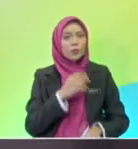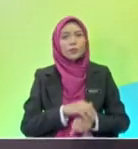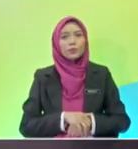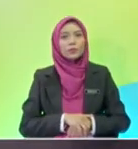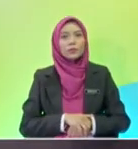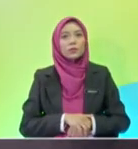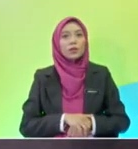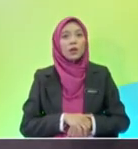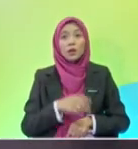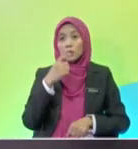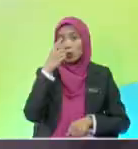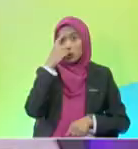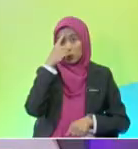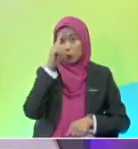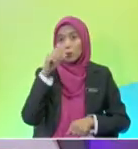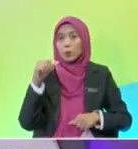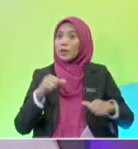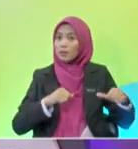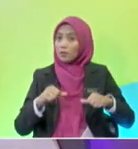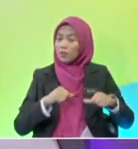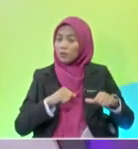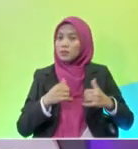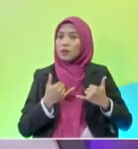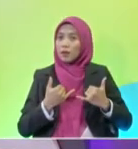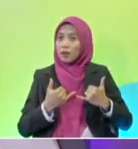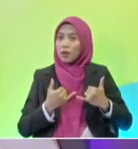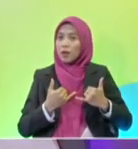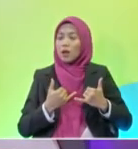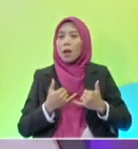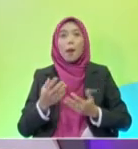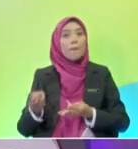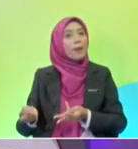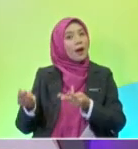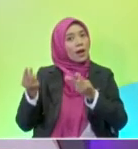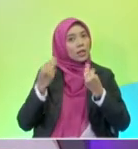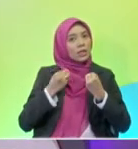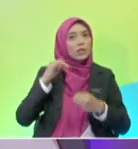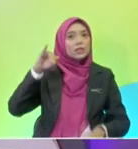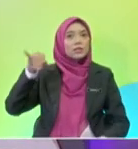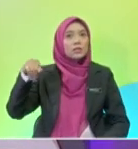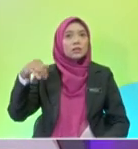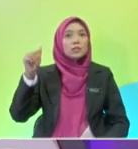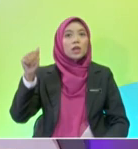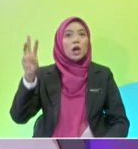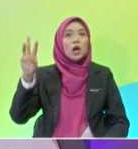kali ini kita akan belajar mari jauhi kan